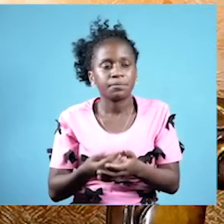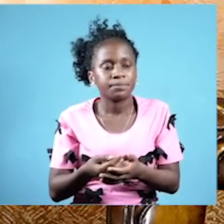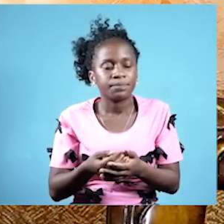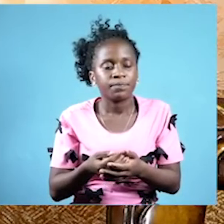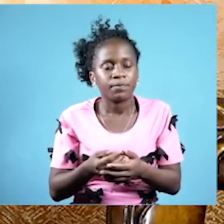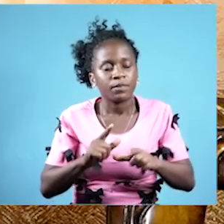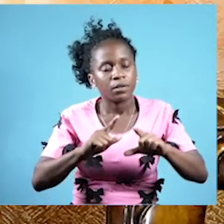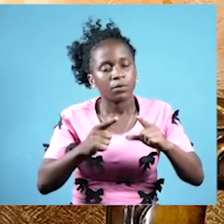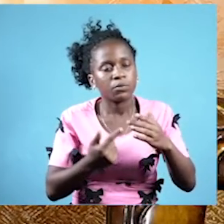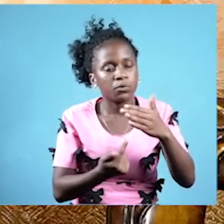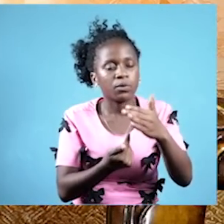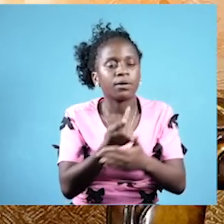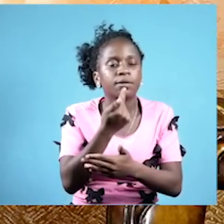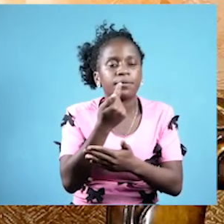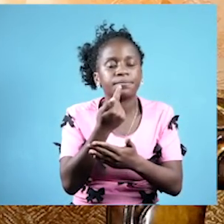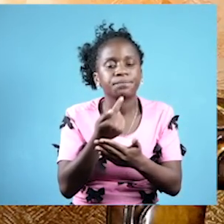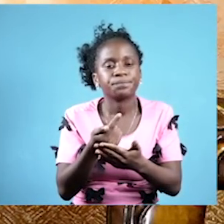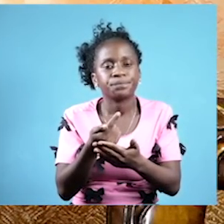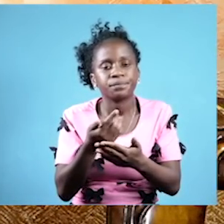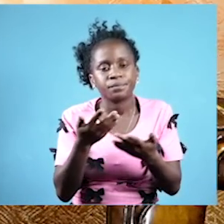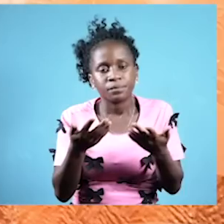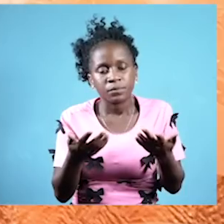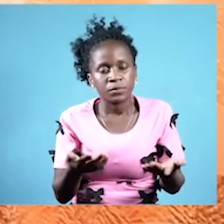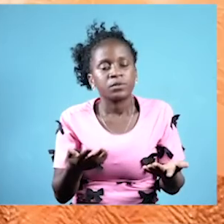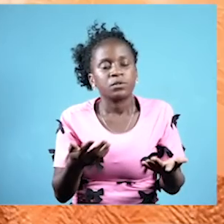5.9. Si kazi ndogo,